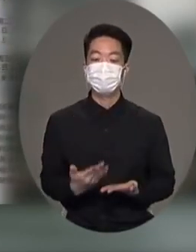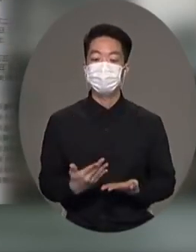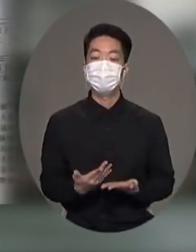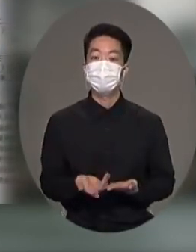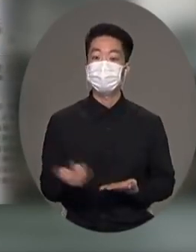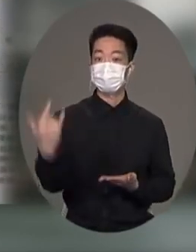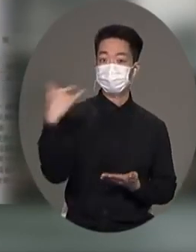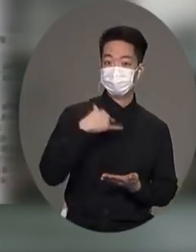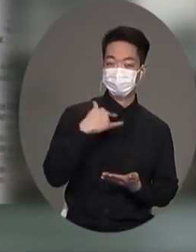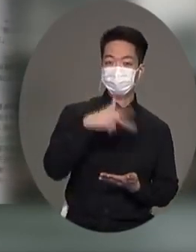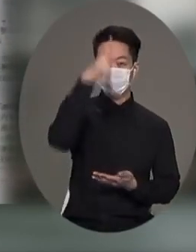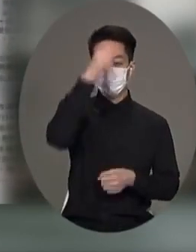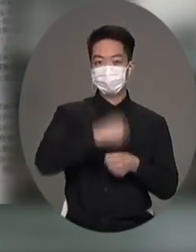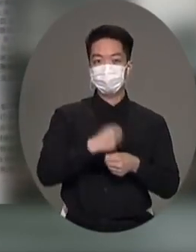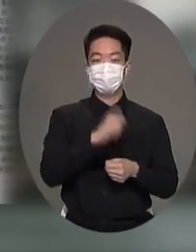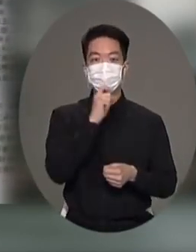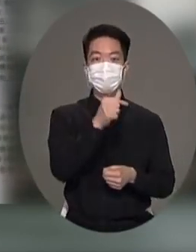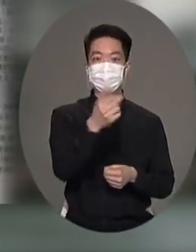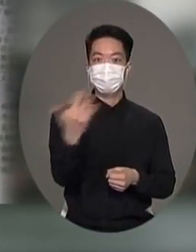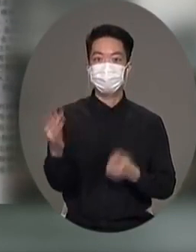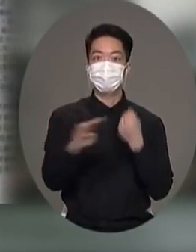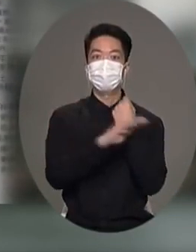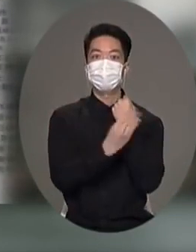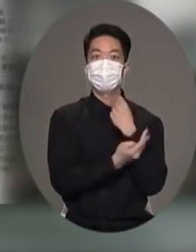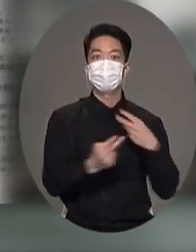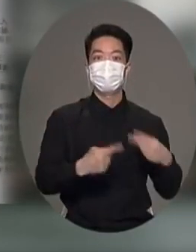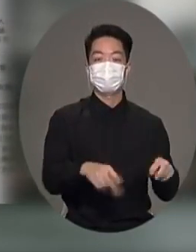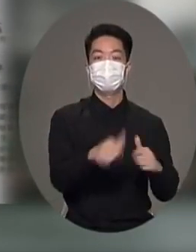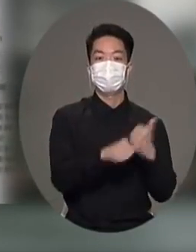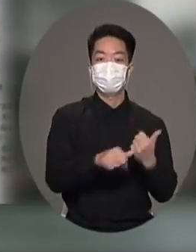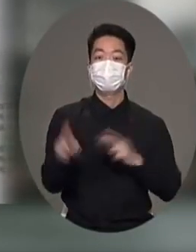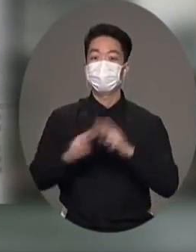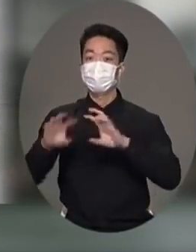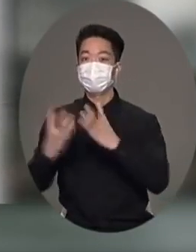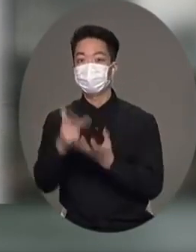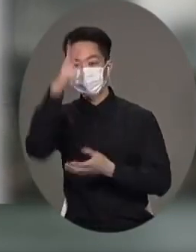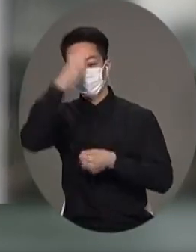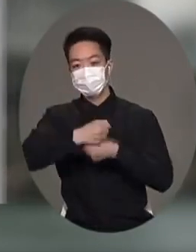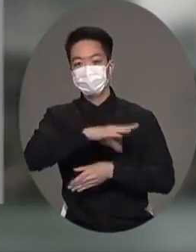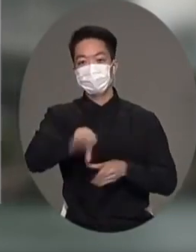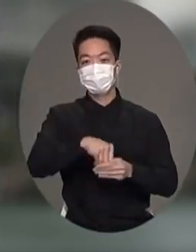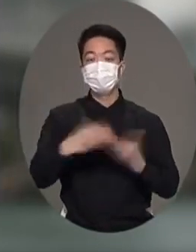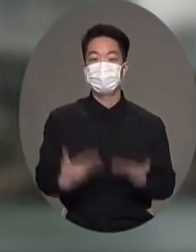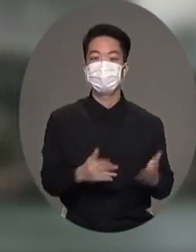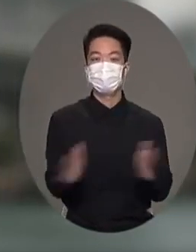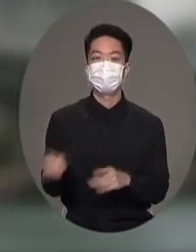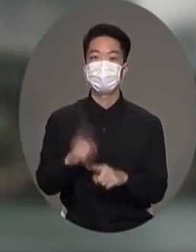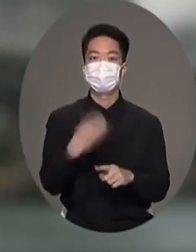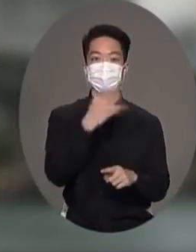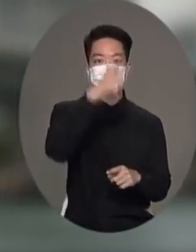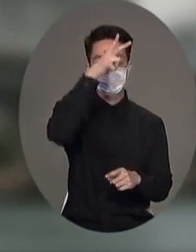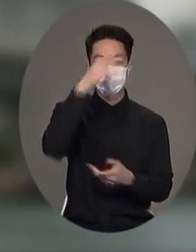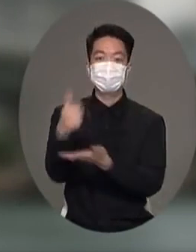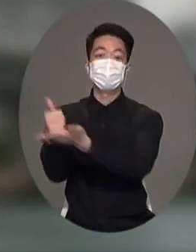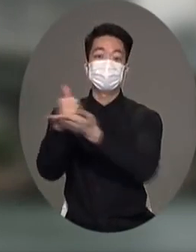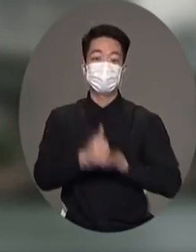官員有10多人，包括法改委、科技部官員。而呢次安排由港府邀請京官南